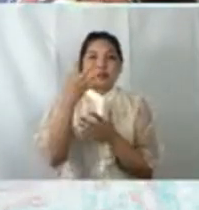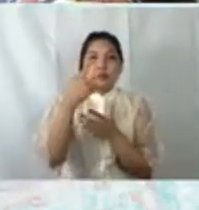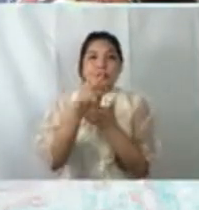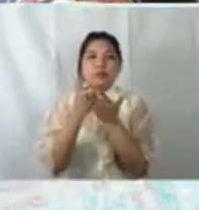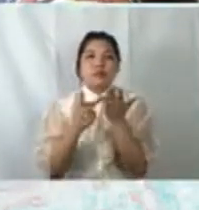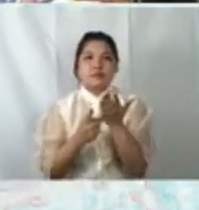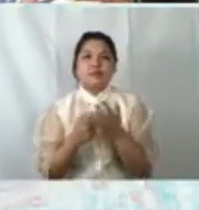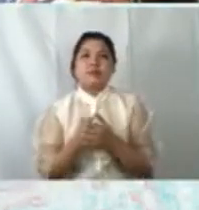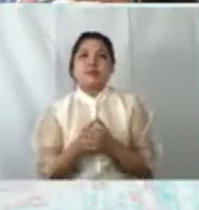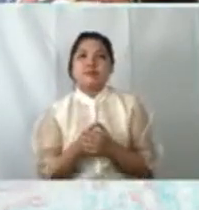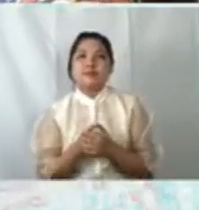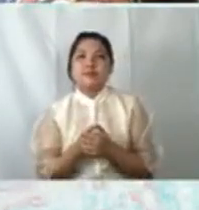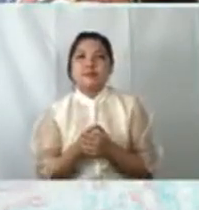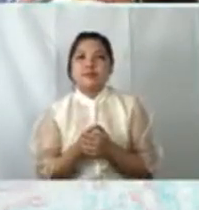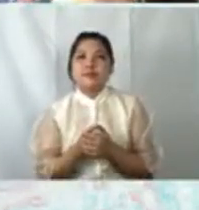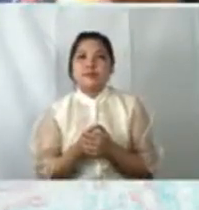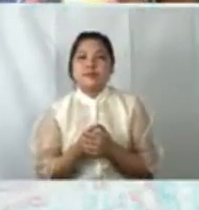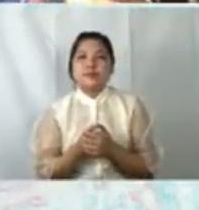No?